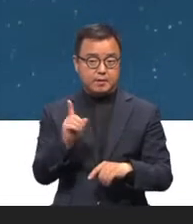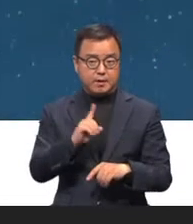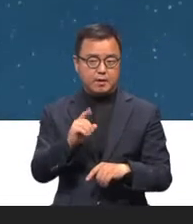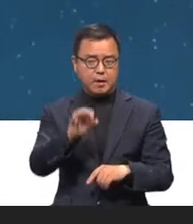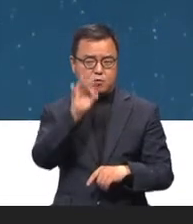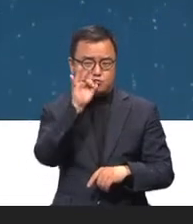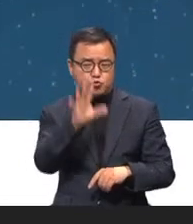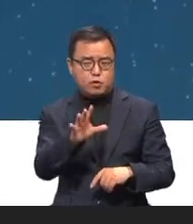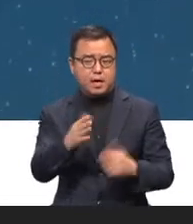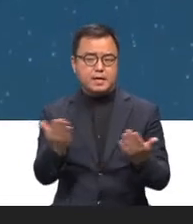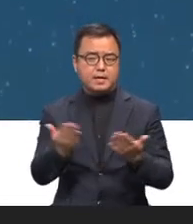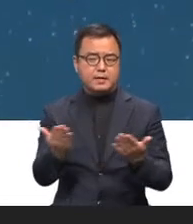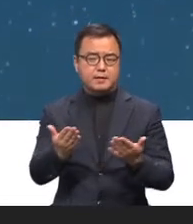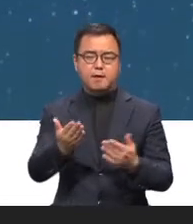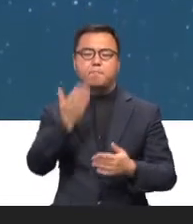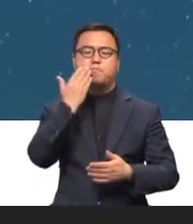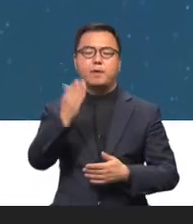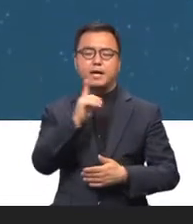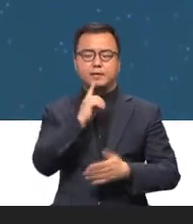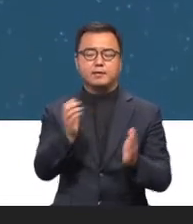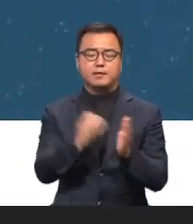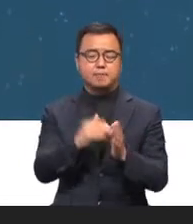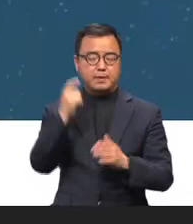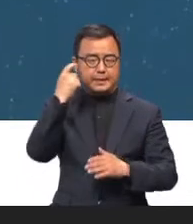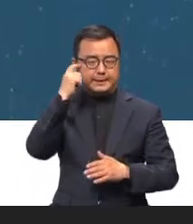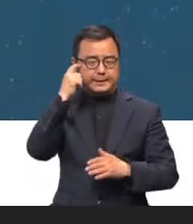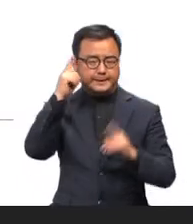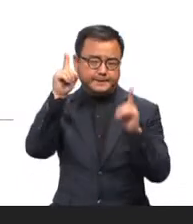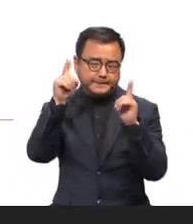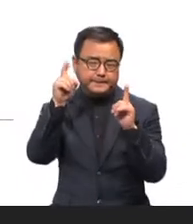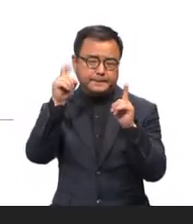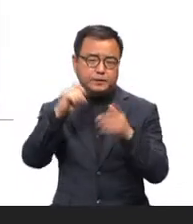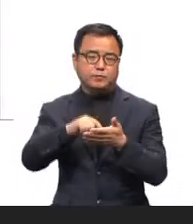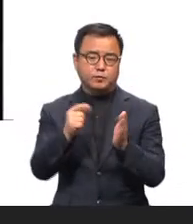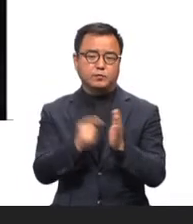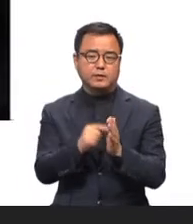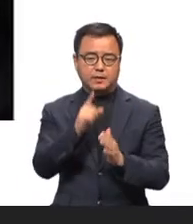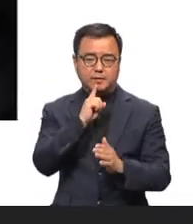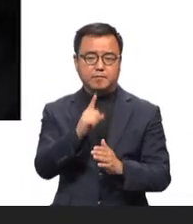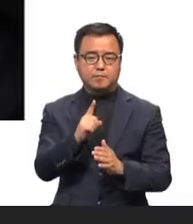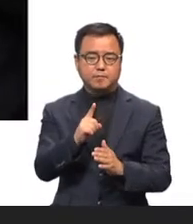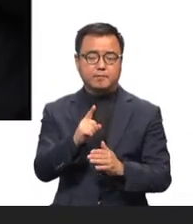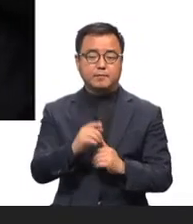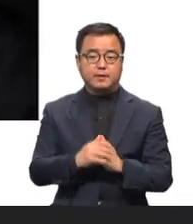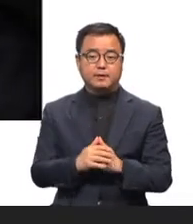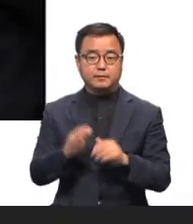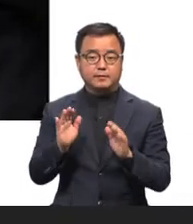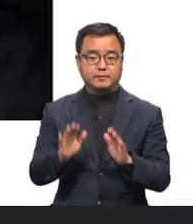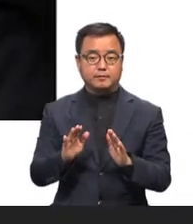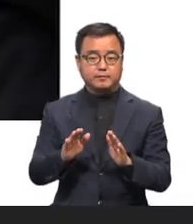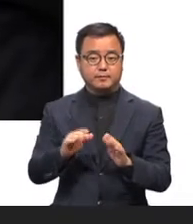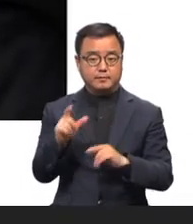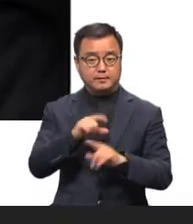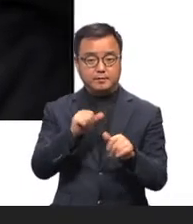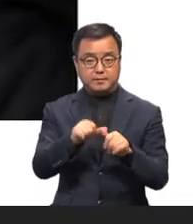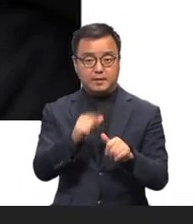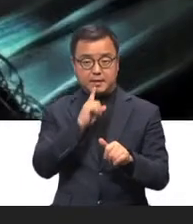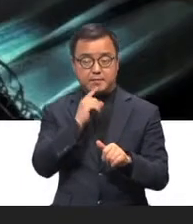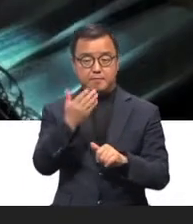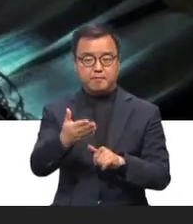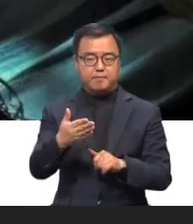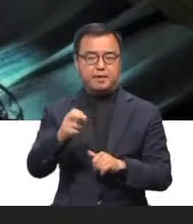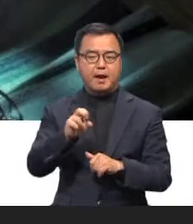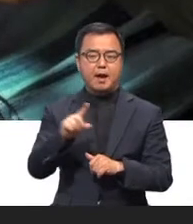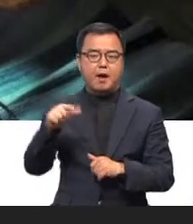is Possible입니다. 네. 네, 상상을 찍는 사진작가이기 때문에 붙여진 그런 제목인데요. 좀 힌트를 드리자면 리네